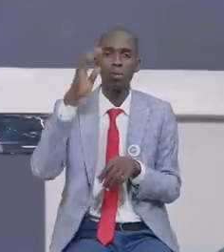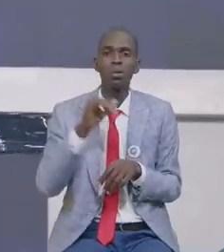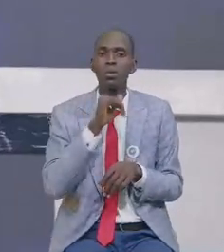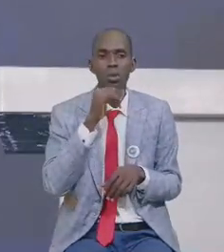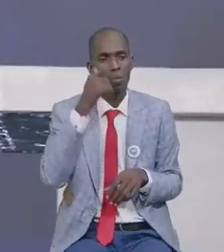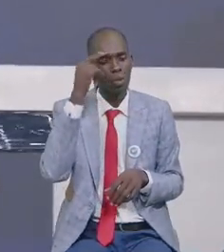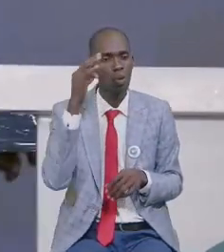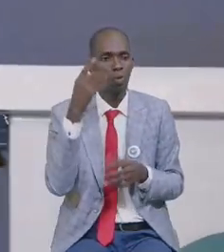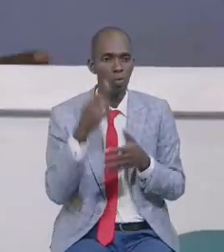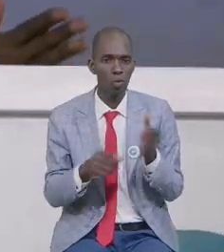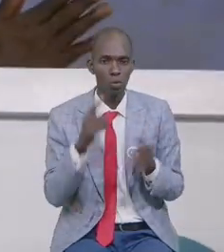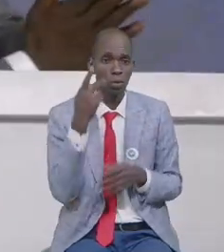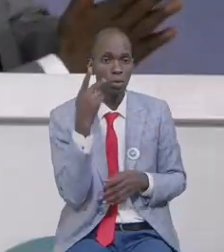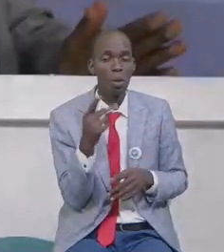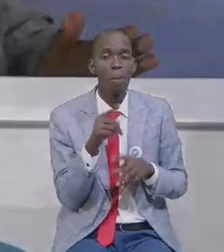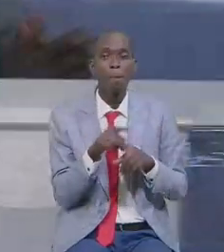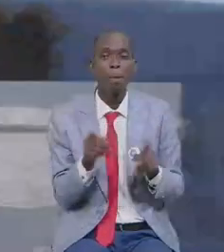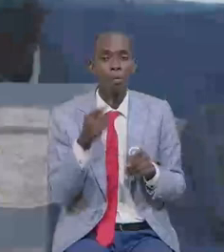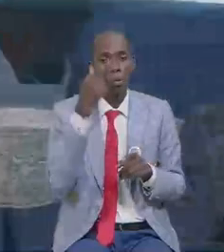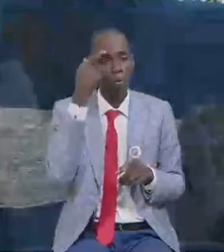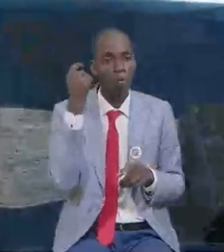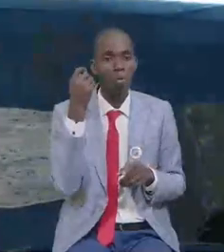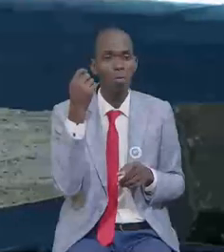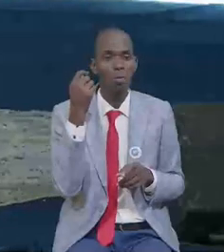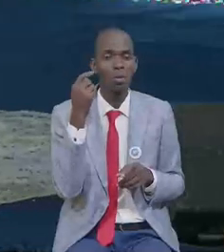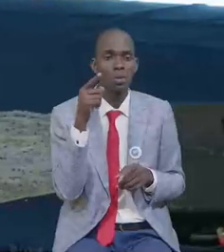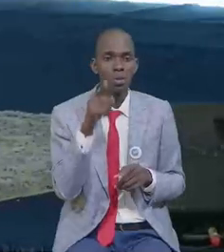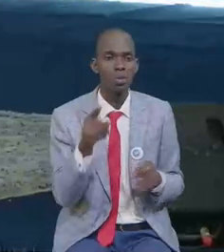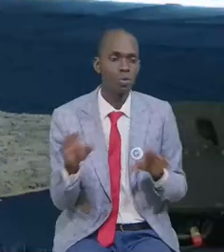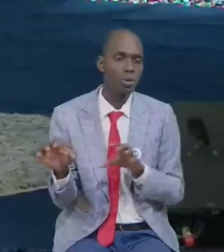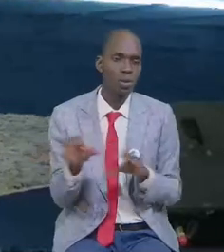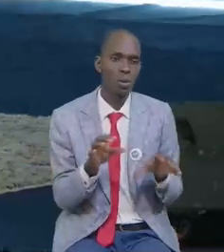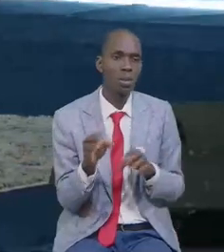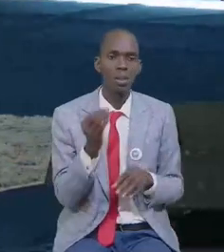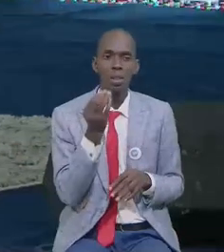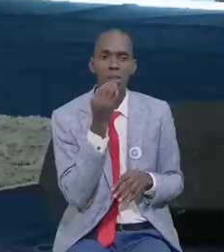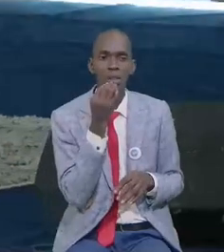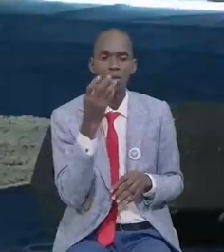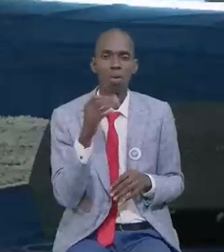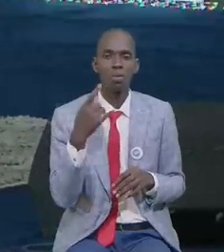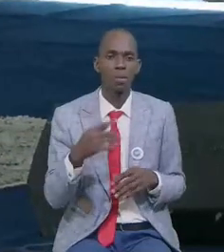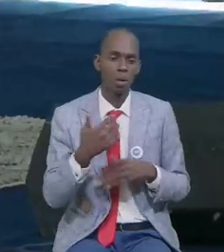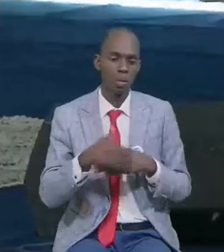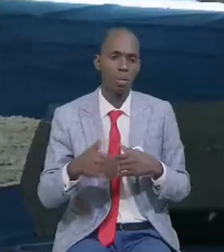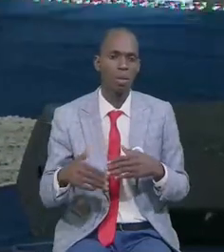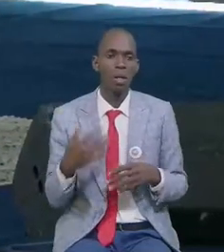que vous avez mangé et que vous avez été rassasié.